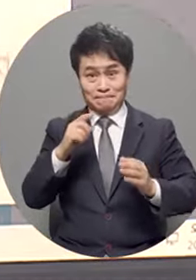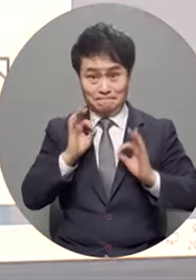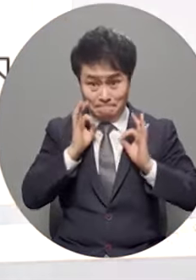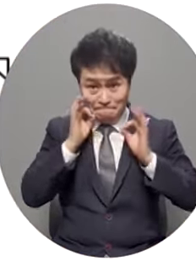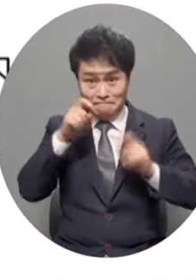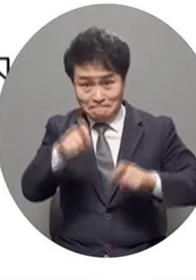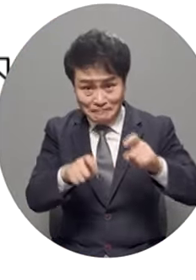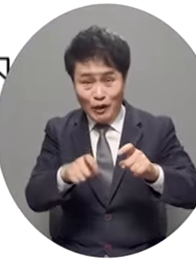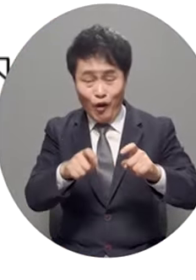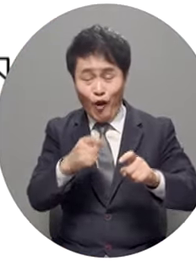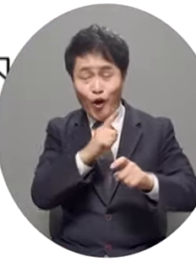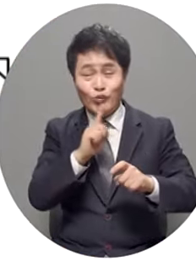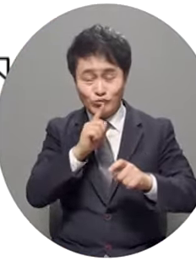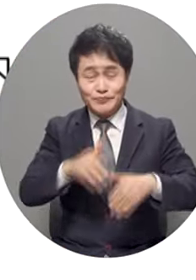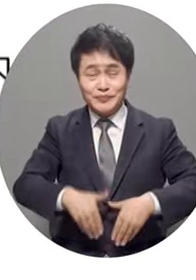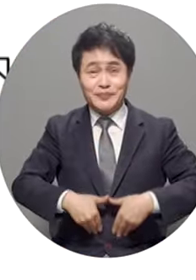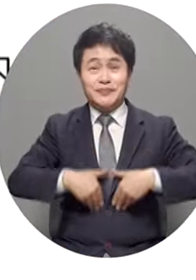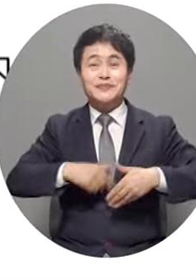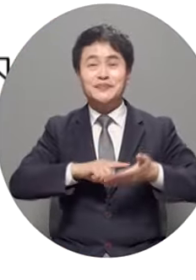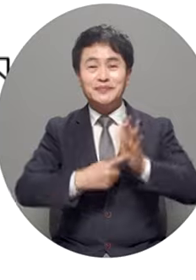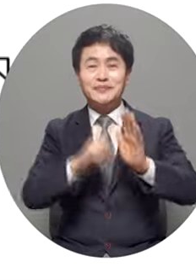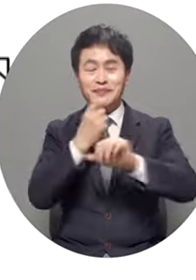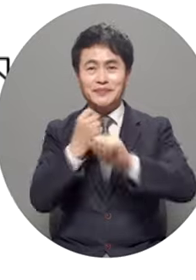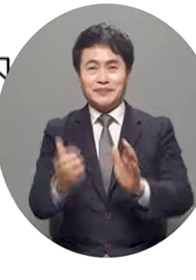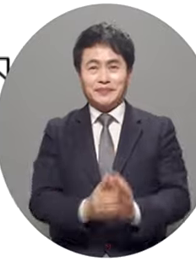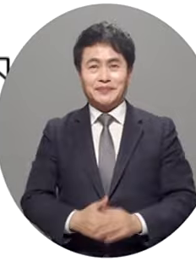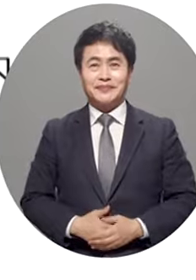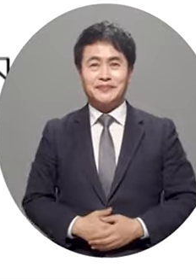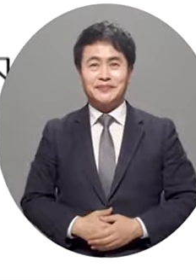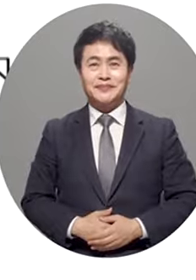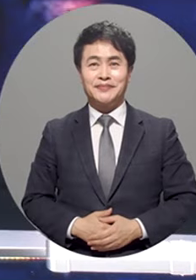화제가 되고 있습니다. MBC 뉴스 김광현입니다.